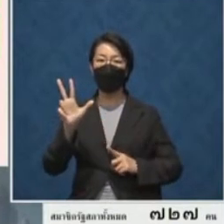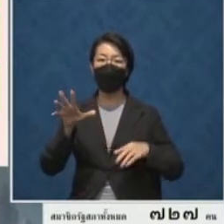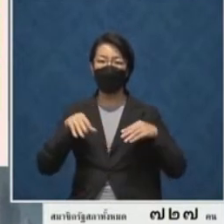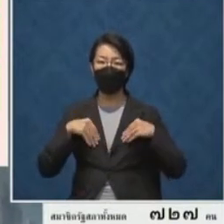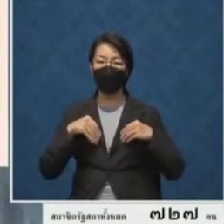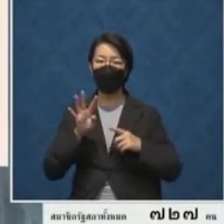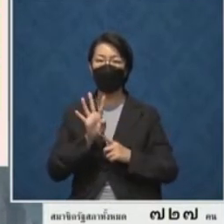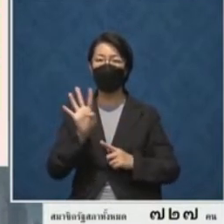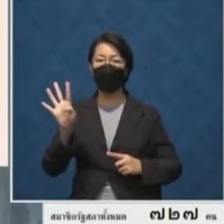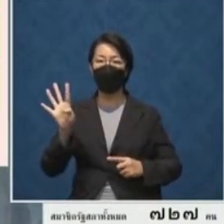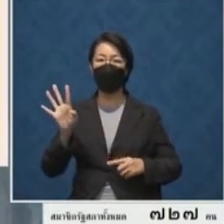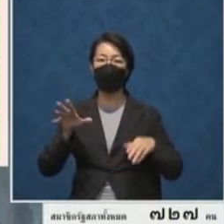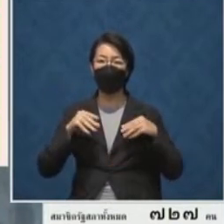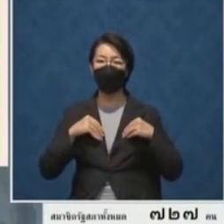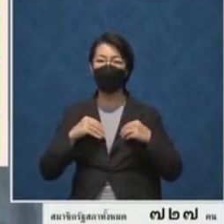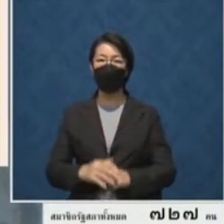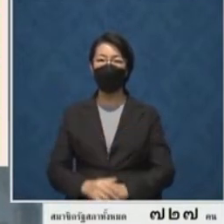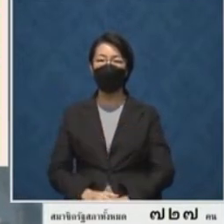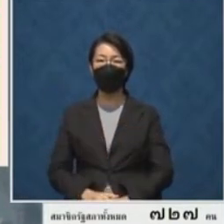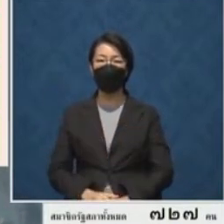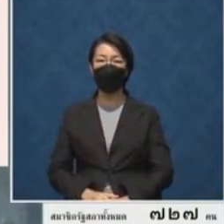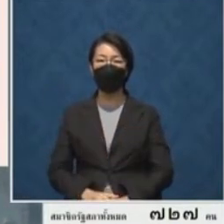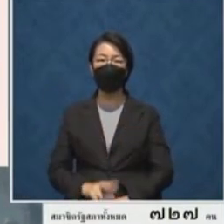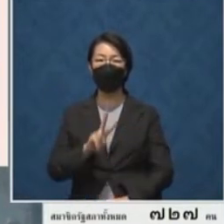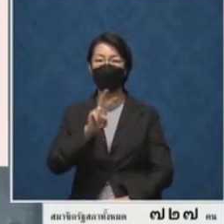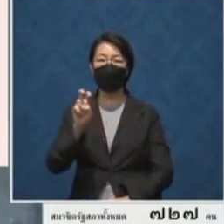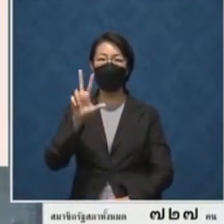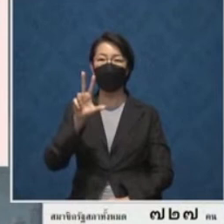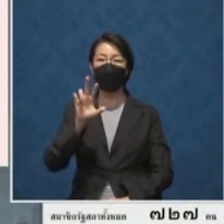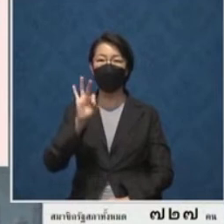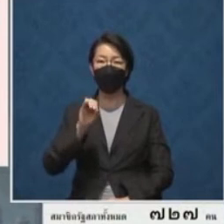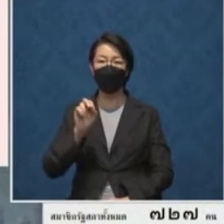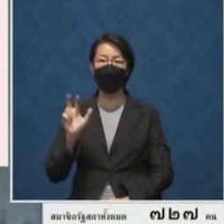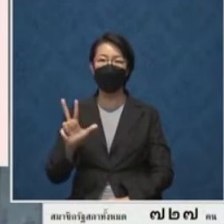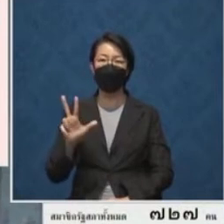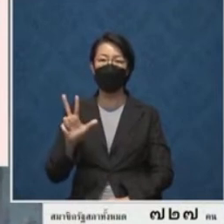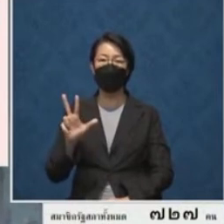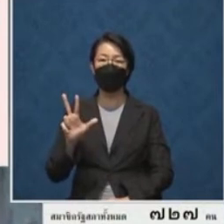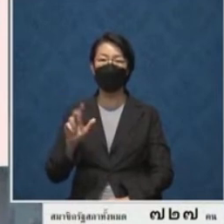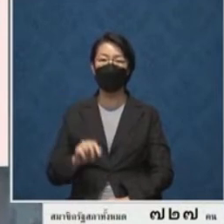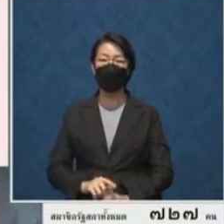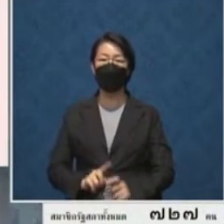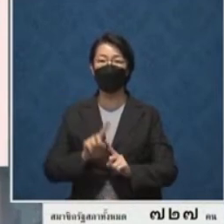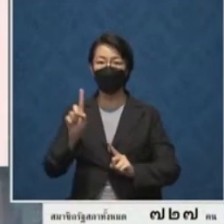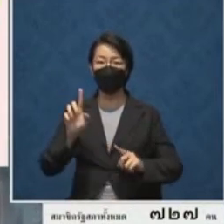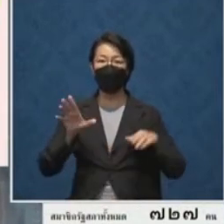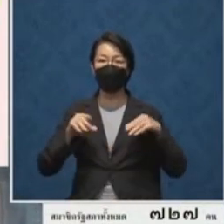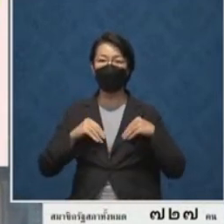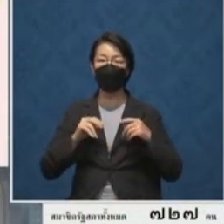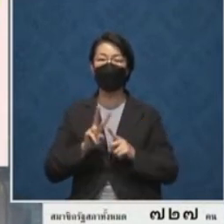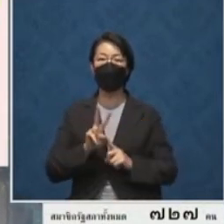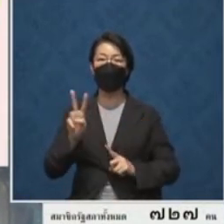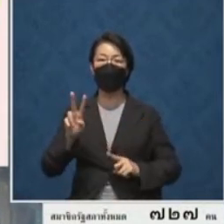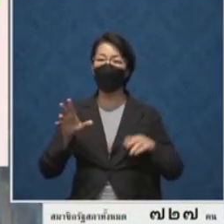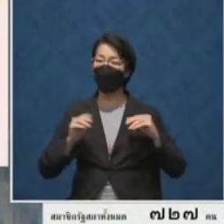การครับ 293นายประมลสุธีวงศ ์1รับหลักการ2ไม่รับหลักการ